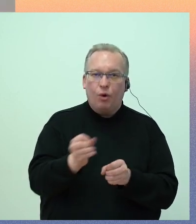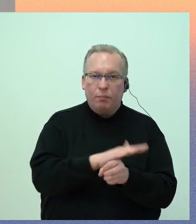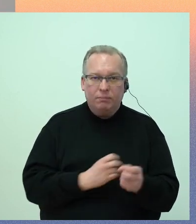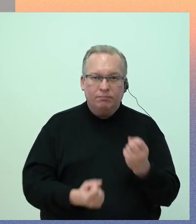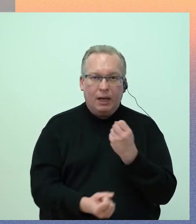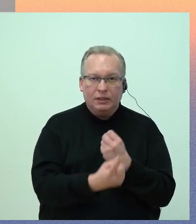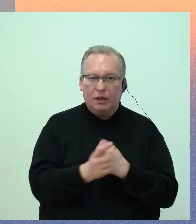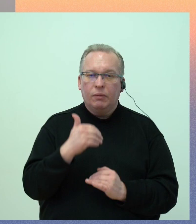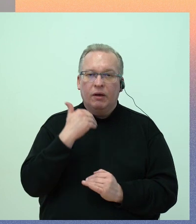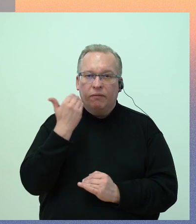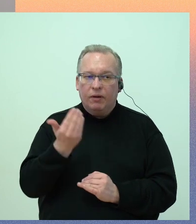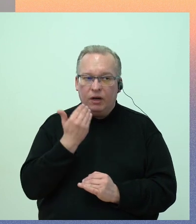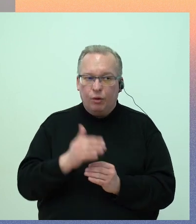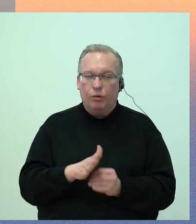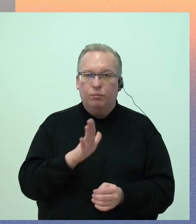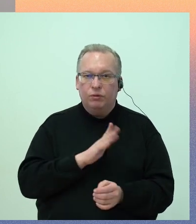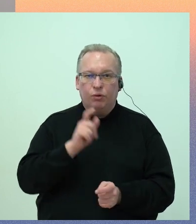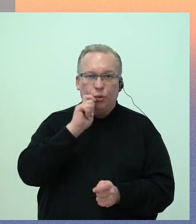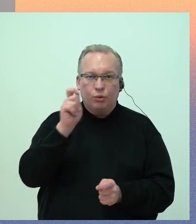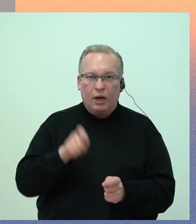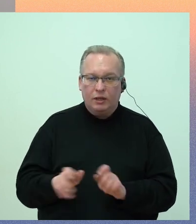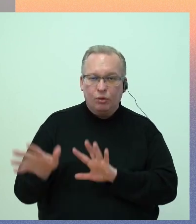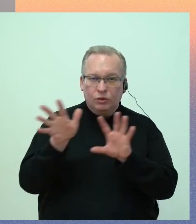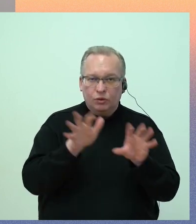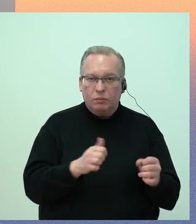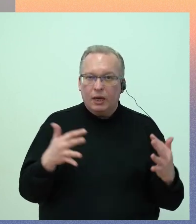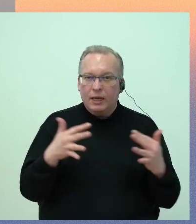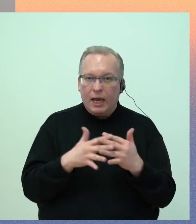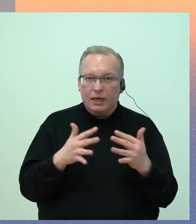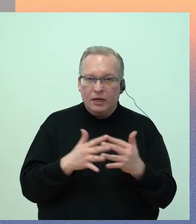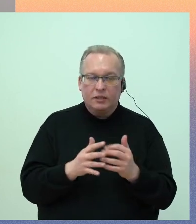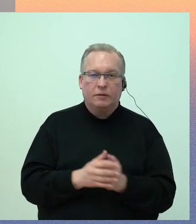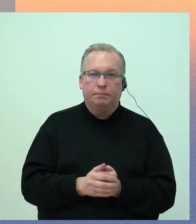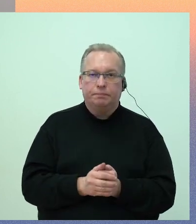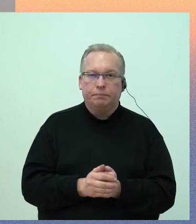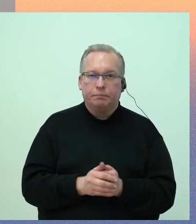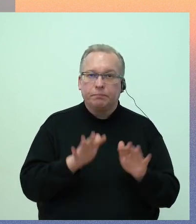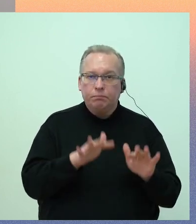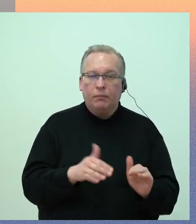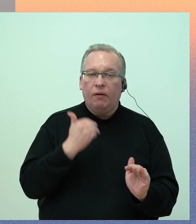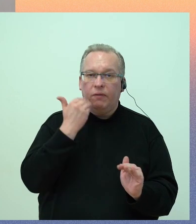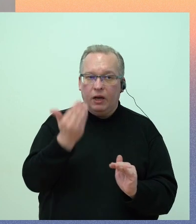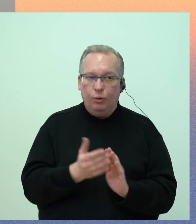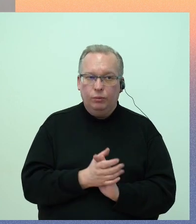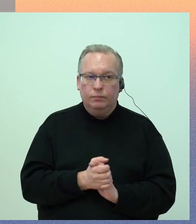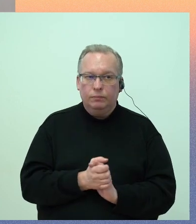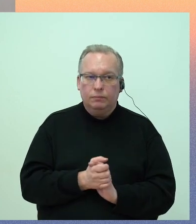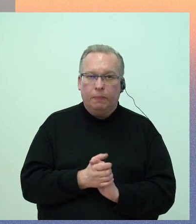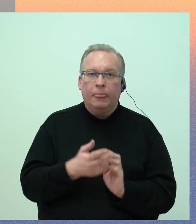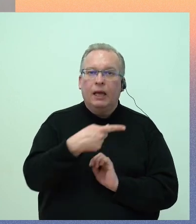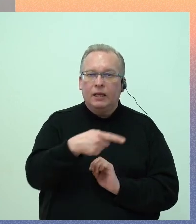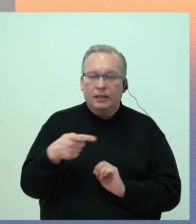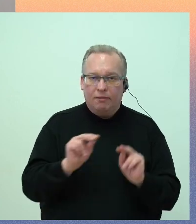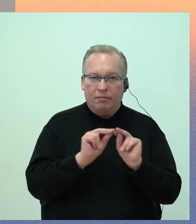COVID pandemija, vėliau sekė Ukrainos užpuolimas, karas Ukrainoje, toliau